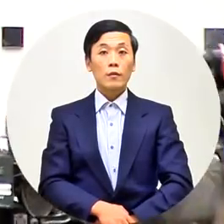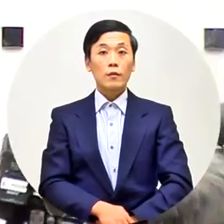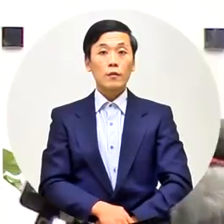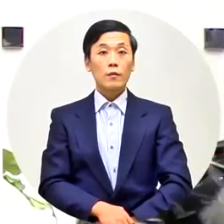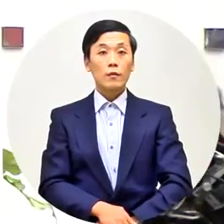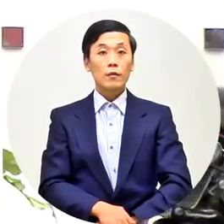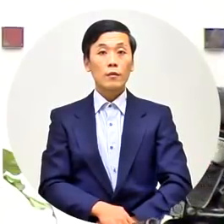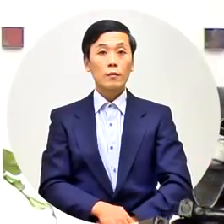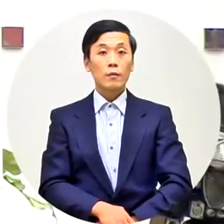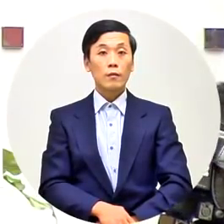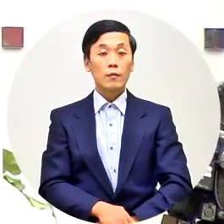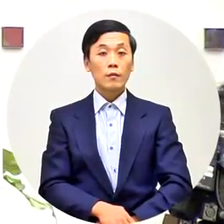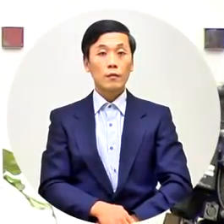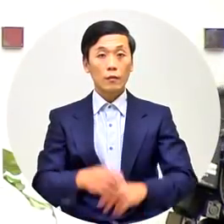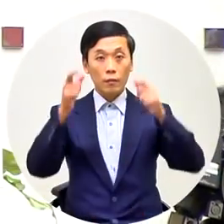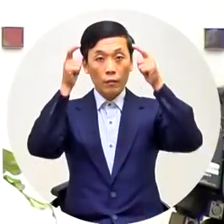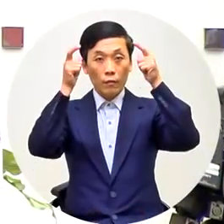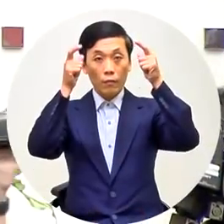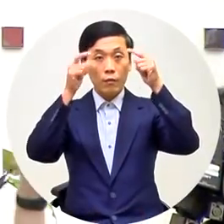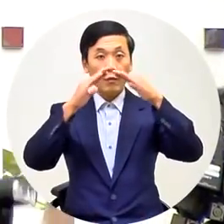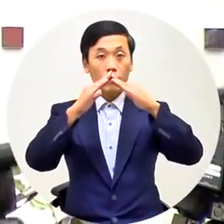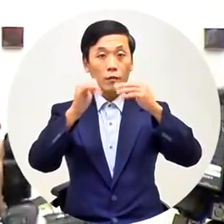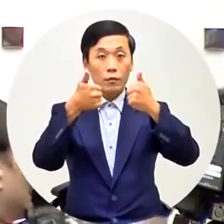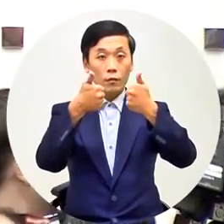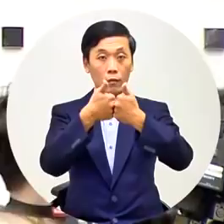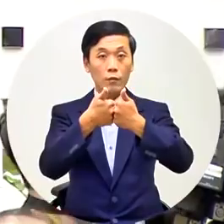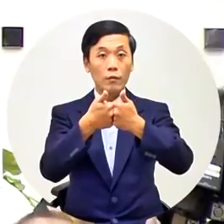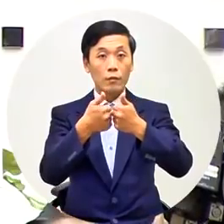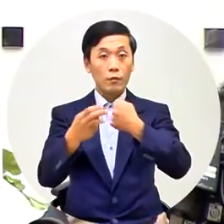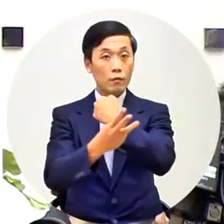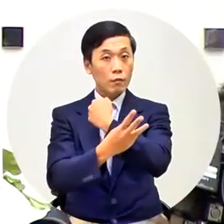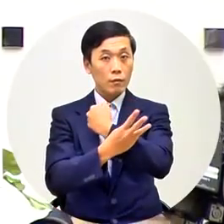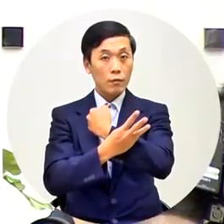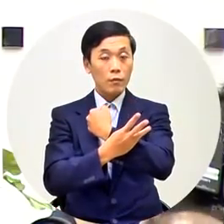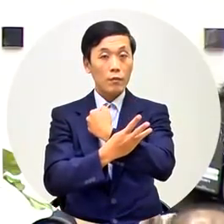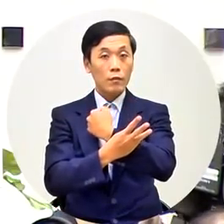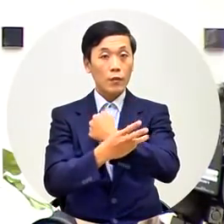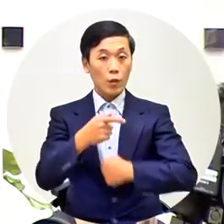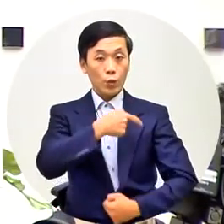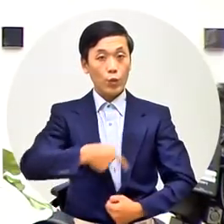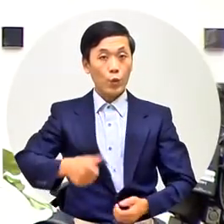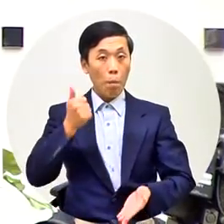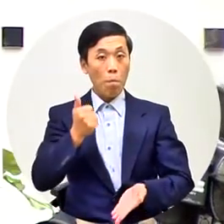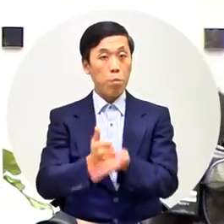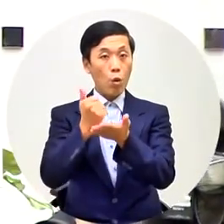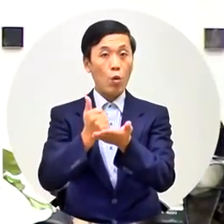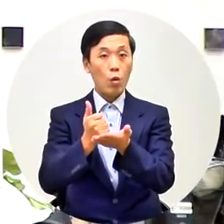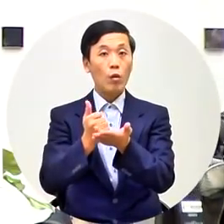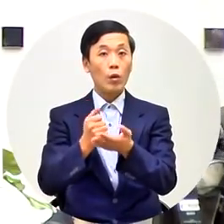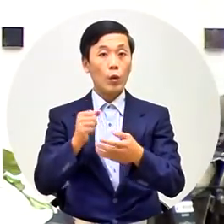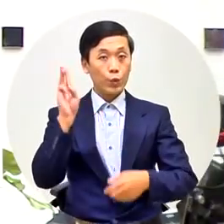高雄市议会第三届当选人宣誓就职典礼，典礼开